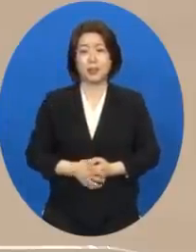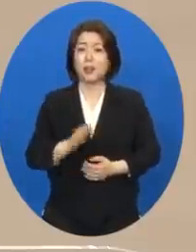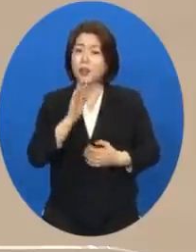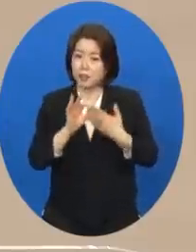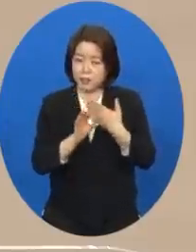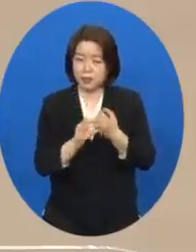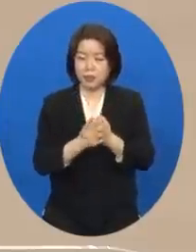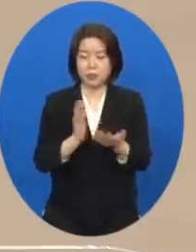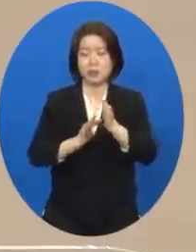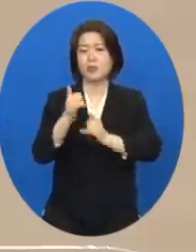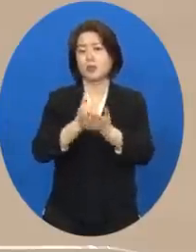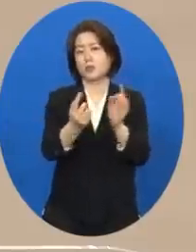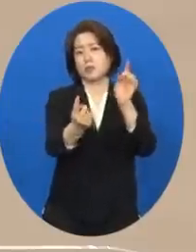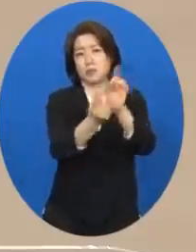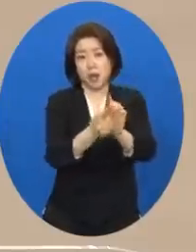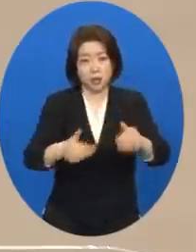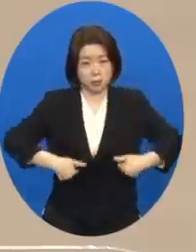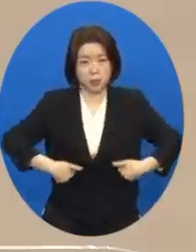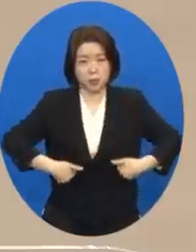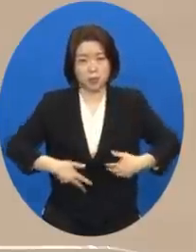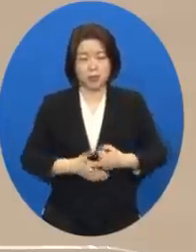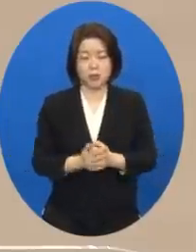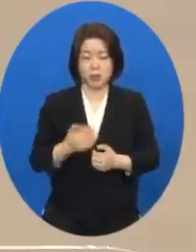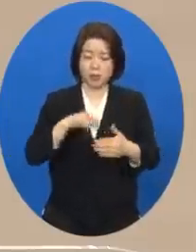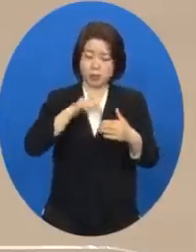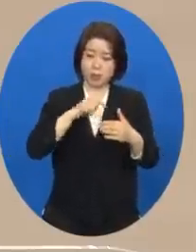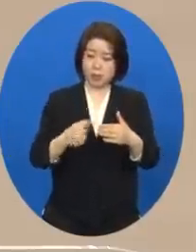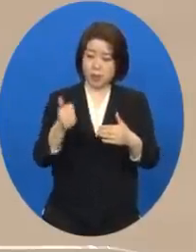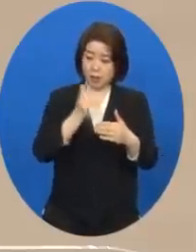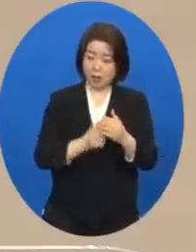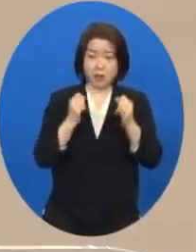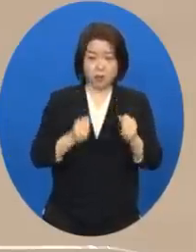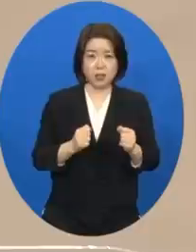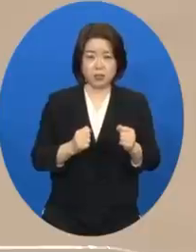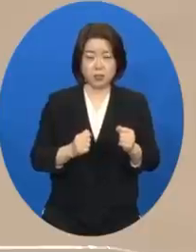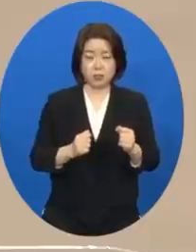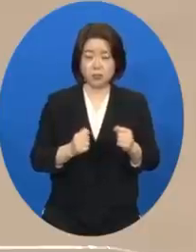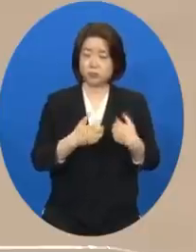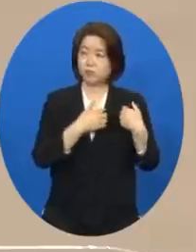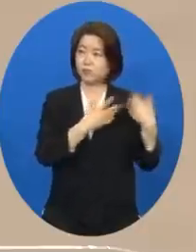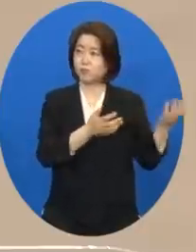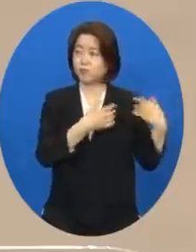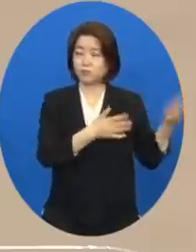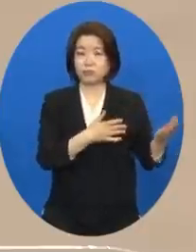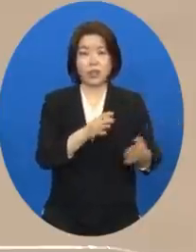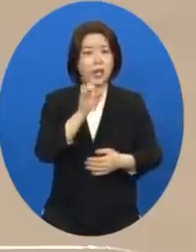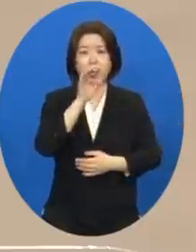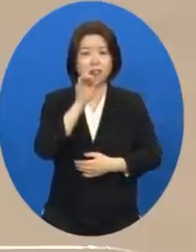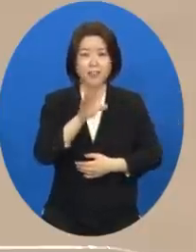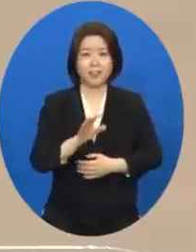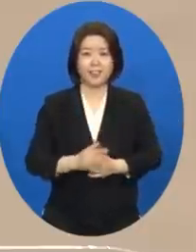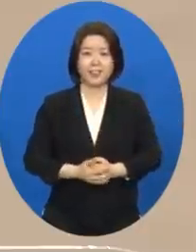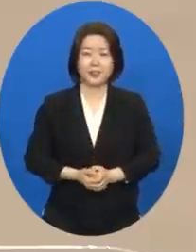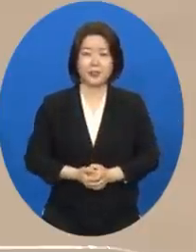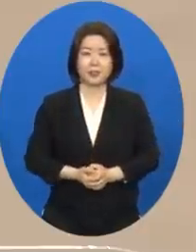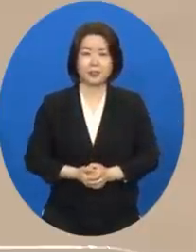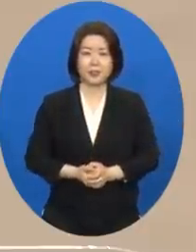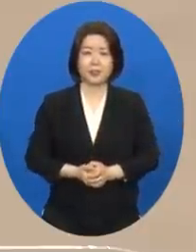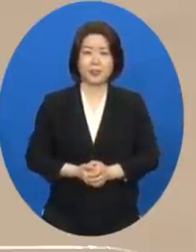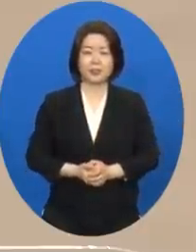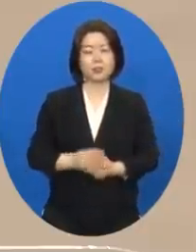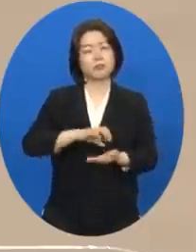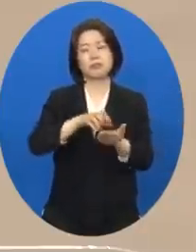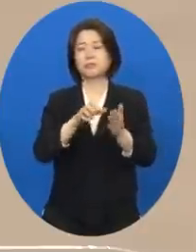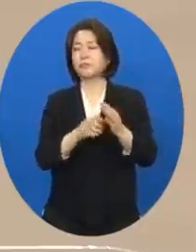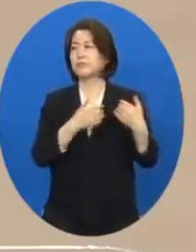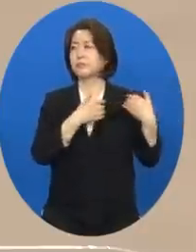만나야 하잖아요 그냥 내 안에 계시겠지 이렇게 말하고 넘길 문제가 아니잖아요 그냥 적당히